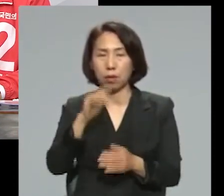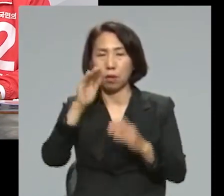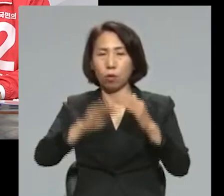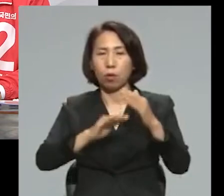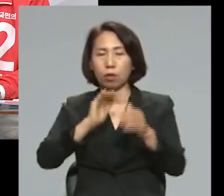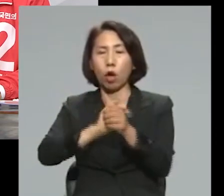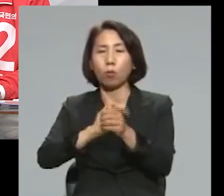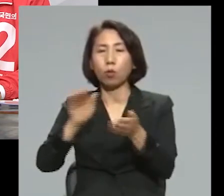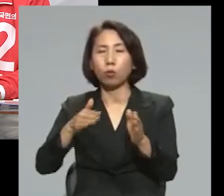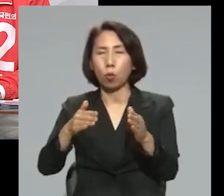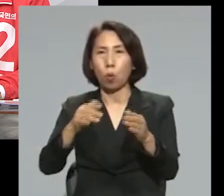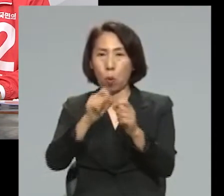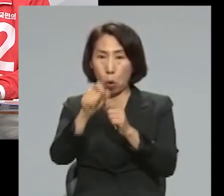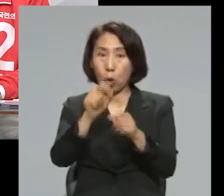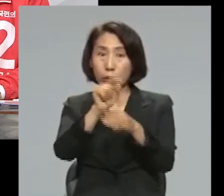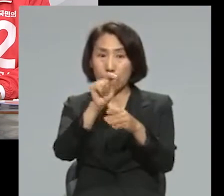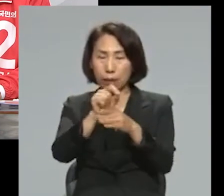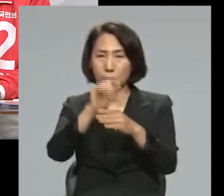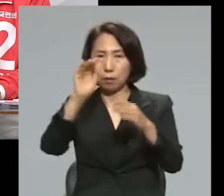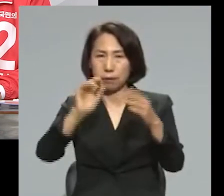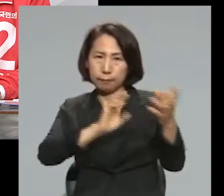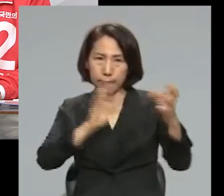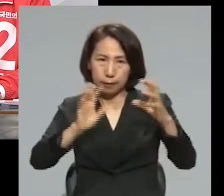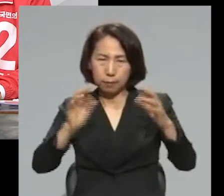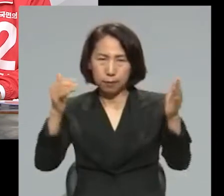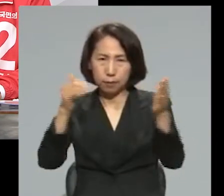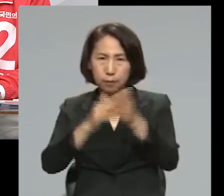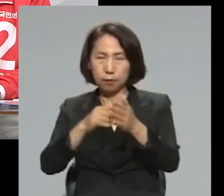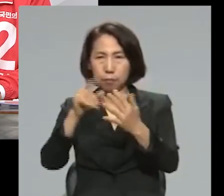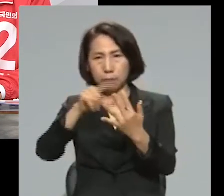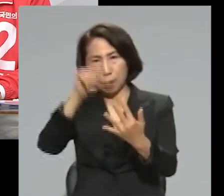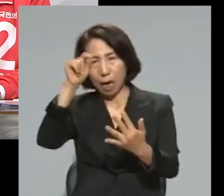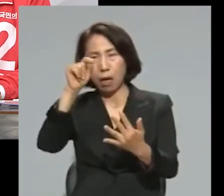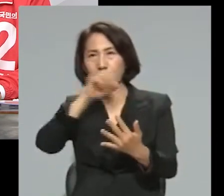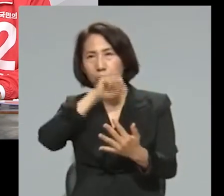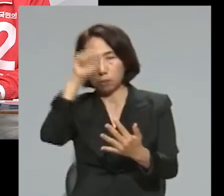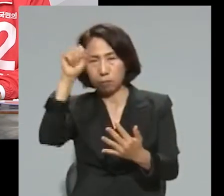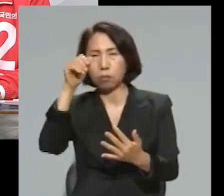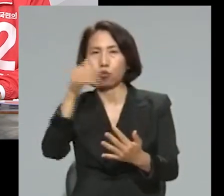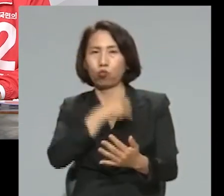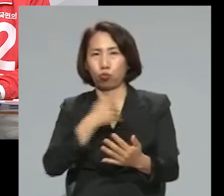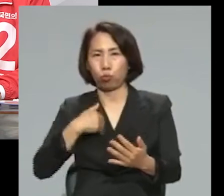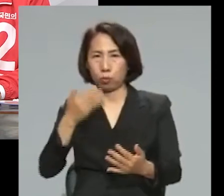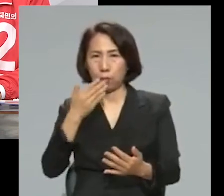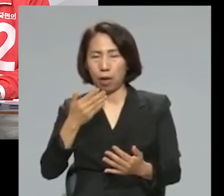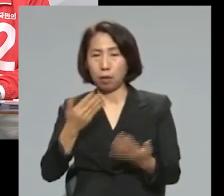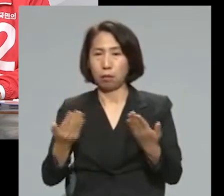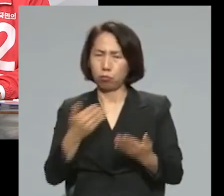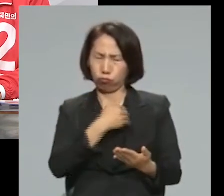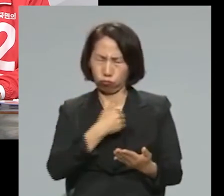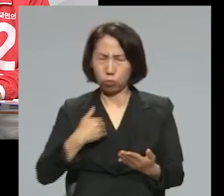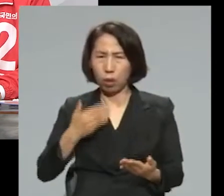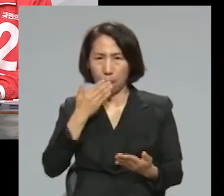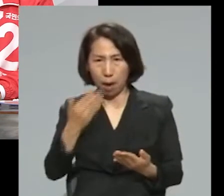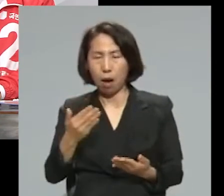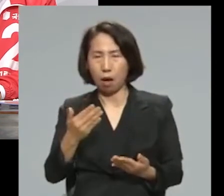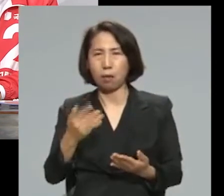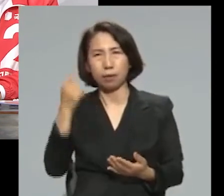거쳐서 최종적으로 결정한 부분이라 충분하게 선출이 가능하고 어떤 일을 하더라도 문제가 없다고 생각을